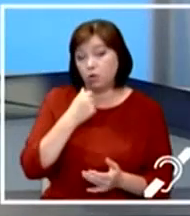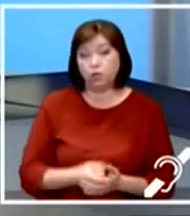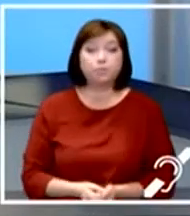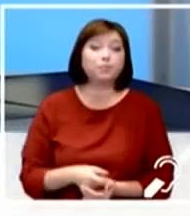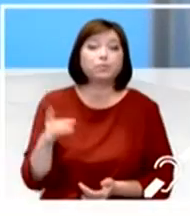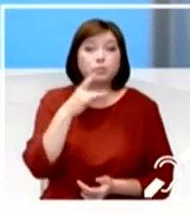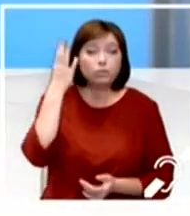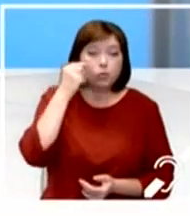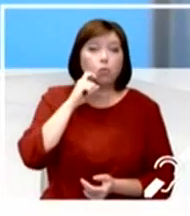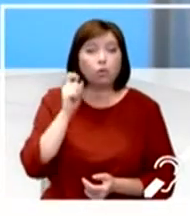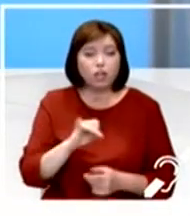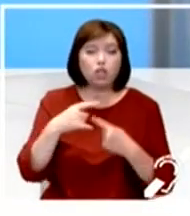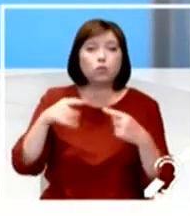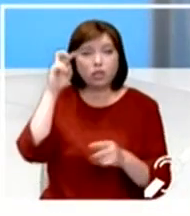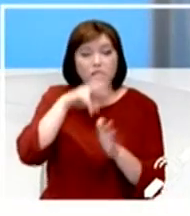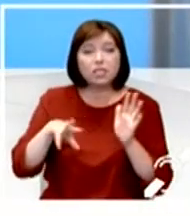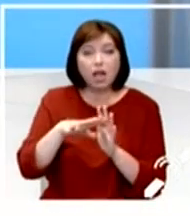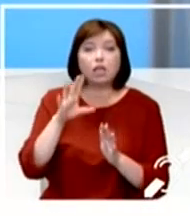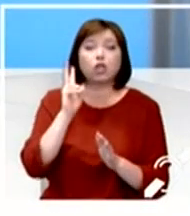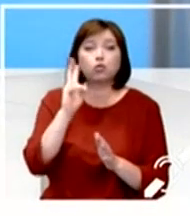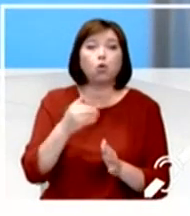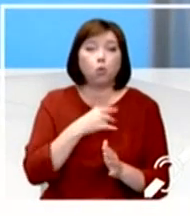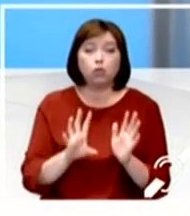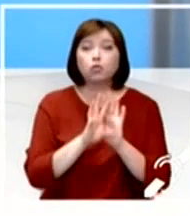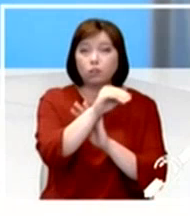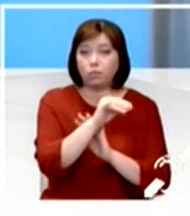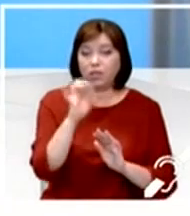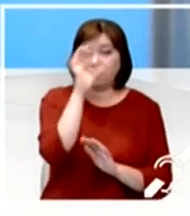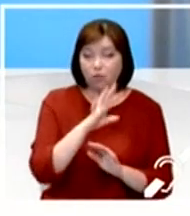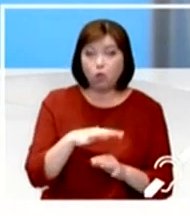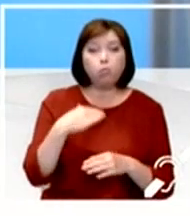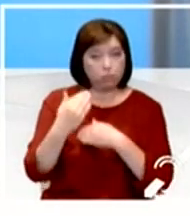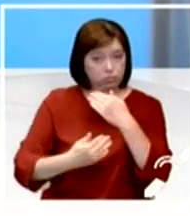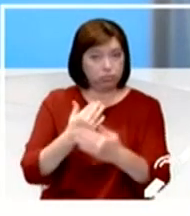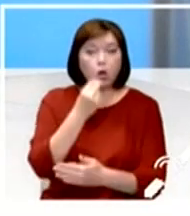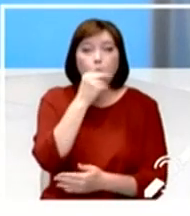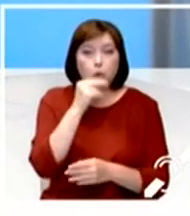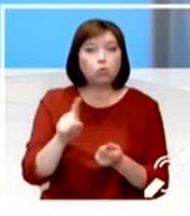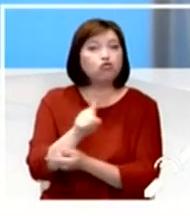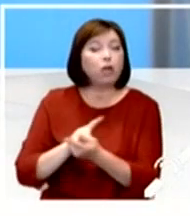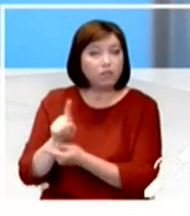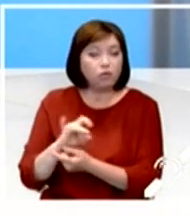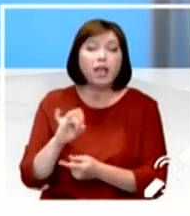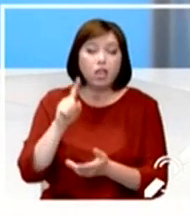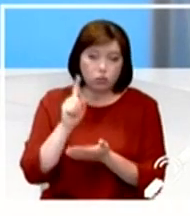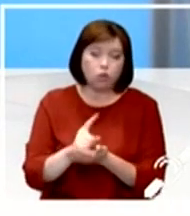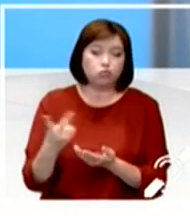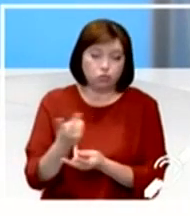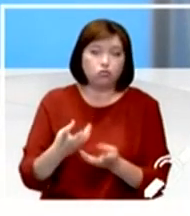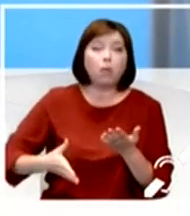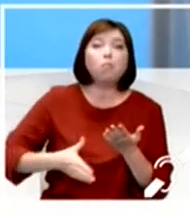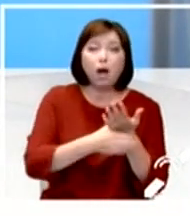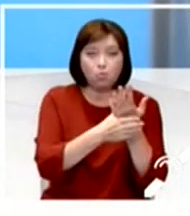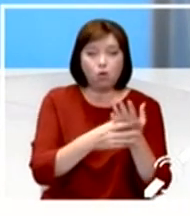Republica Moldova, Ucraina și alte state candidate la aderare fac progrese în realizarea reformelor și trebuie ajutate să devină cât mai